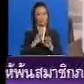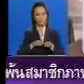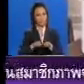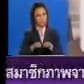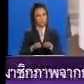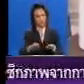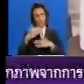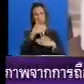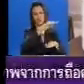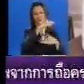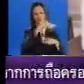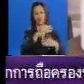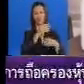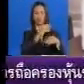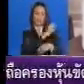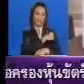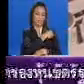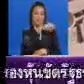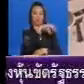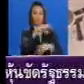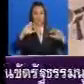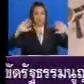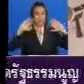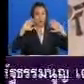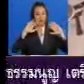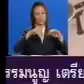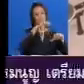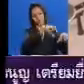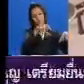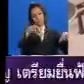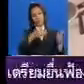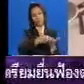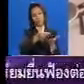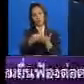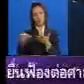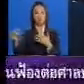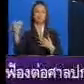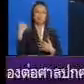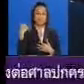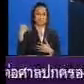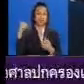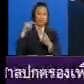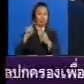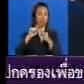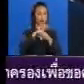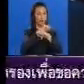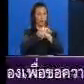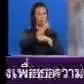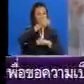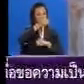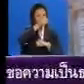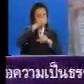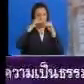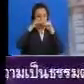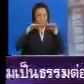ให้กับโรงพยาบาลของรัฐและหน่วยงานราชการเพื่อไปแจกจ่ายให้เจ้าหน้าที่และประชาชนในพื้นที่เพื่อเป็นการป้องกันโรคไข้หวั